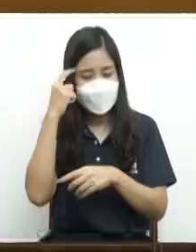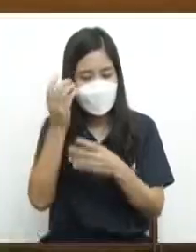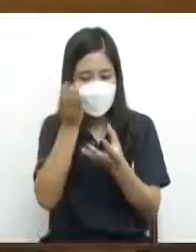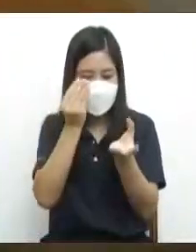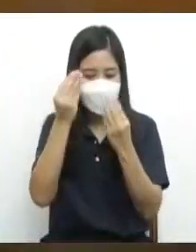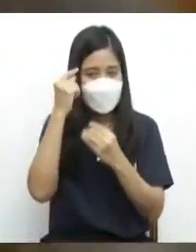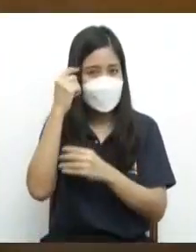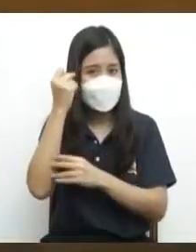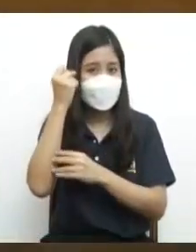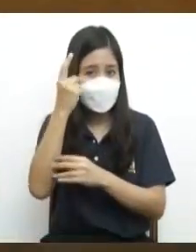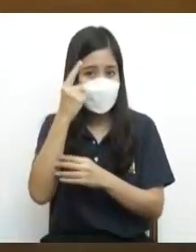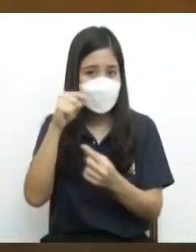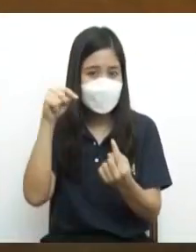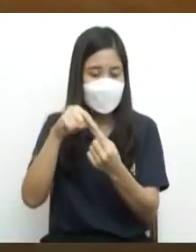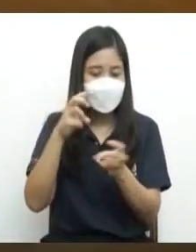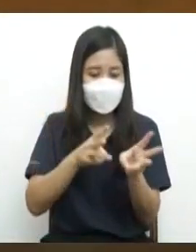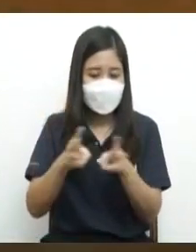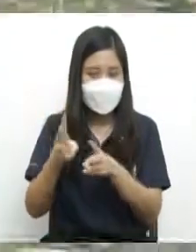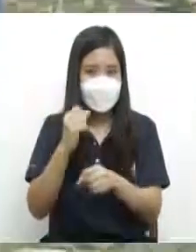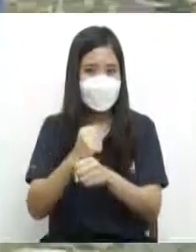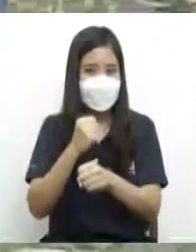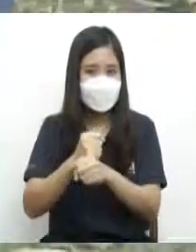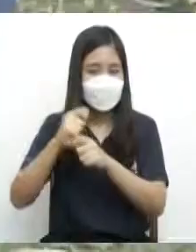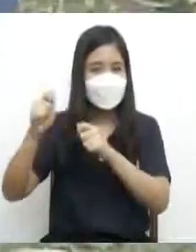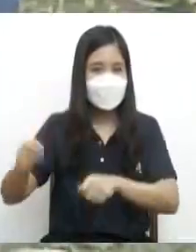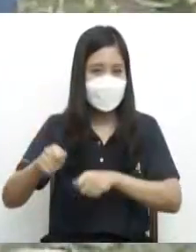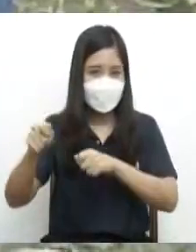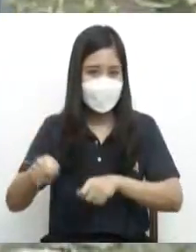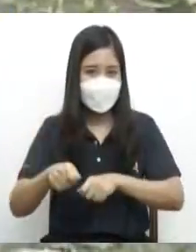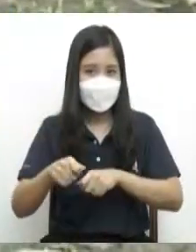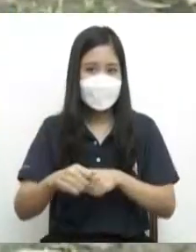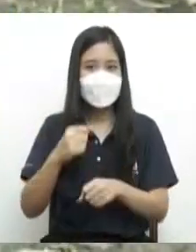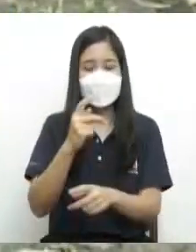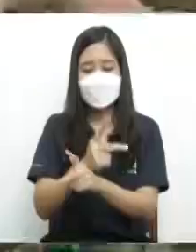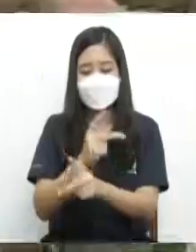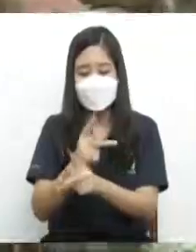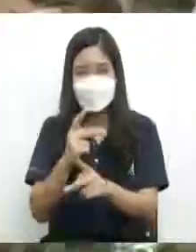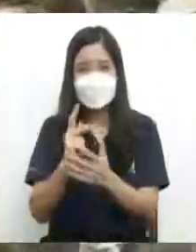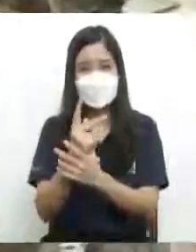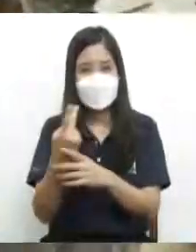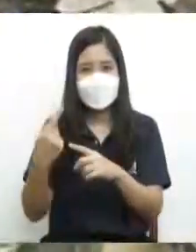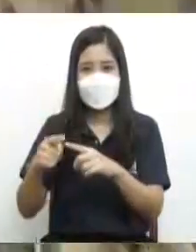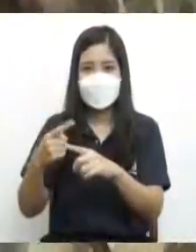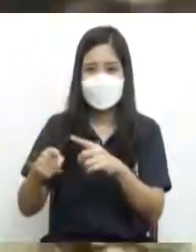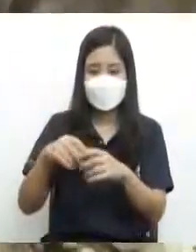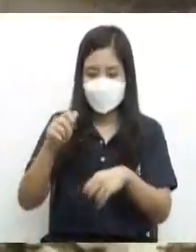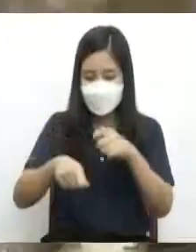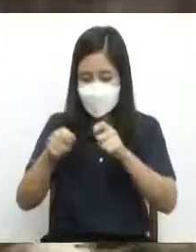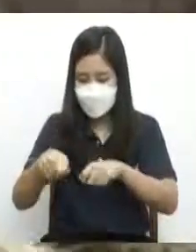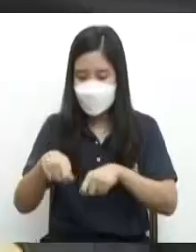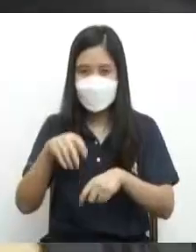ใจในการนำวัสดุอินทรีย์เหลือทิ้งทางการเกษตรเช่นเศษพืชมูลสัตว์และวัสดุอินทรีย์อื่นมา